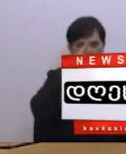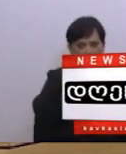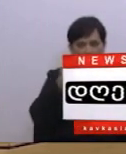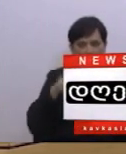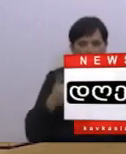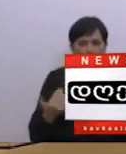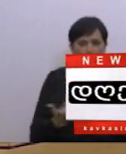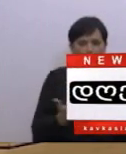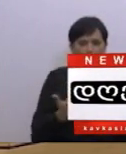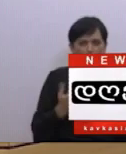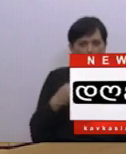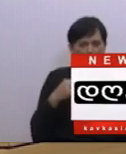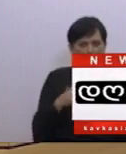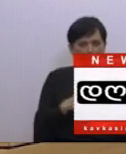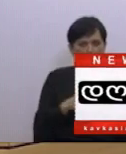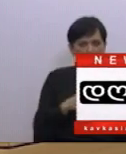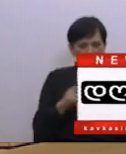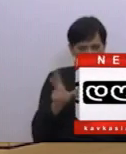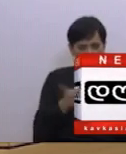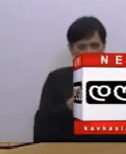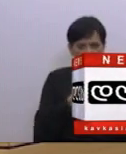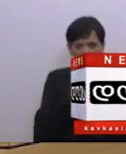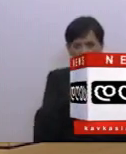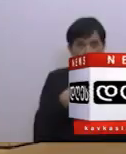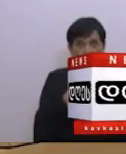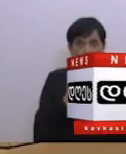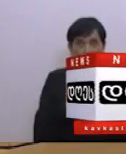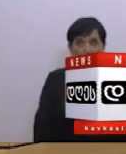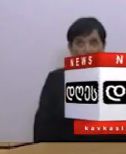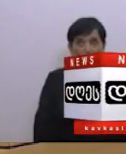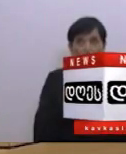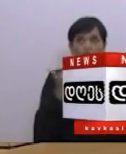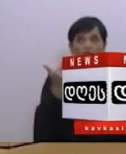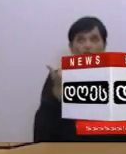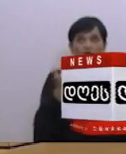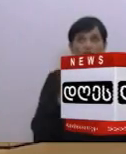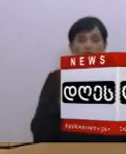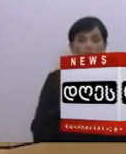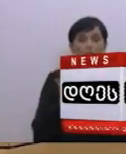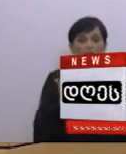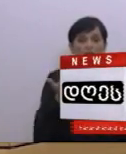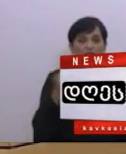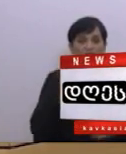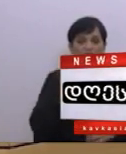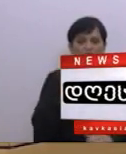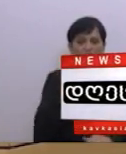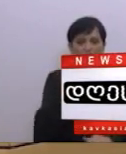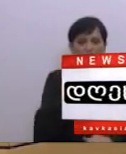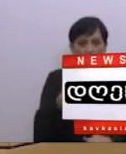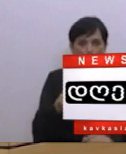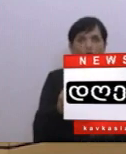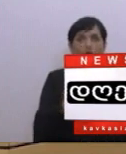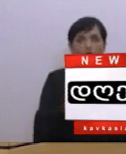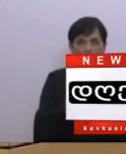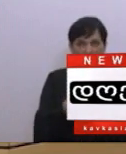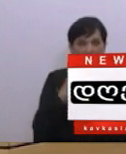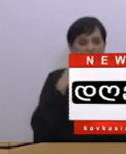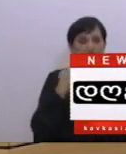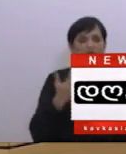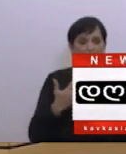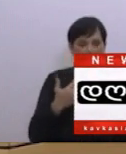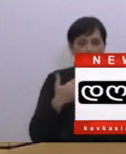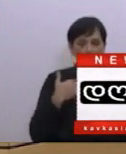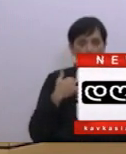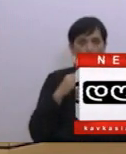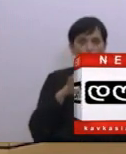სიცოცხლის ფასად გადაარჩინეს ადამიანების სიცოცხლე. Თქვენ პატივი მიაგეთ თქვენს თანამშრომლებს. Ასევე უერთდებით, ცხადია,